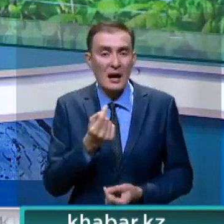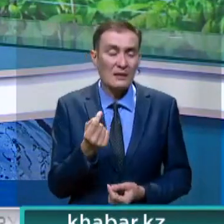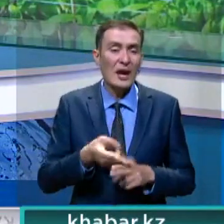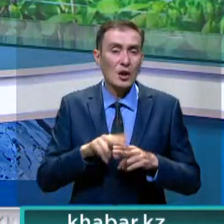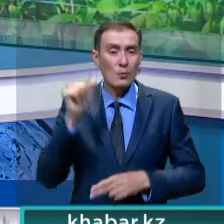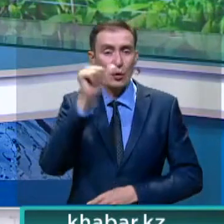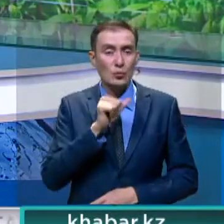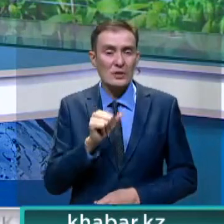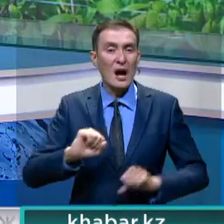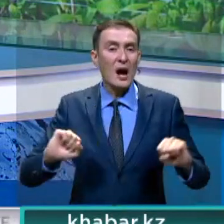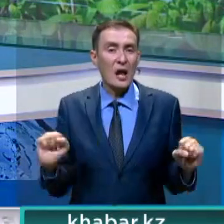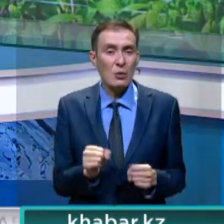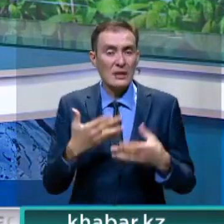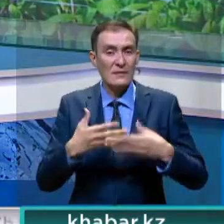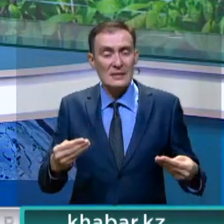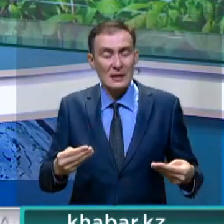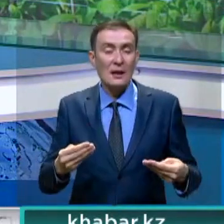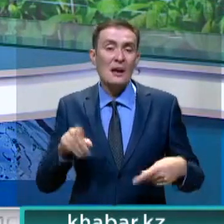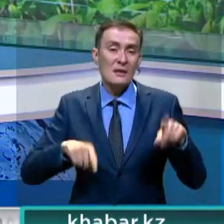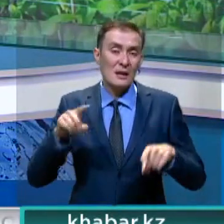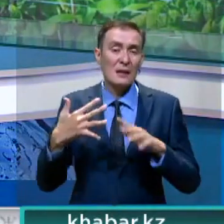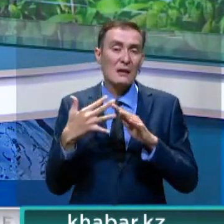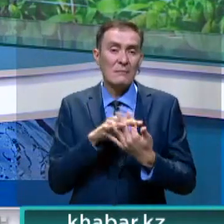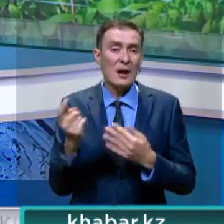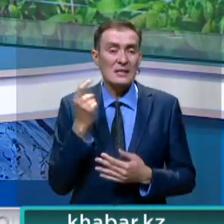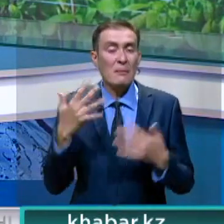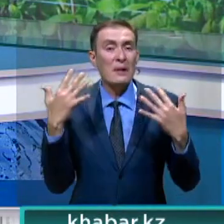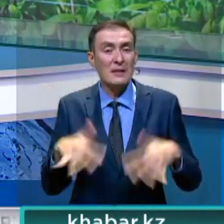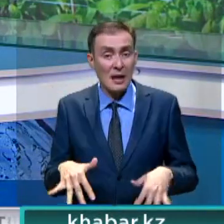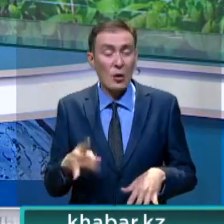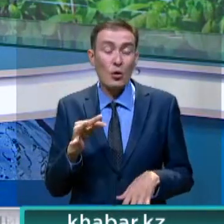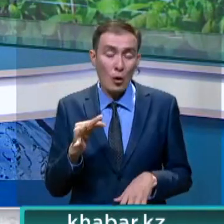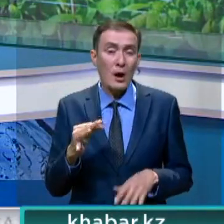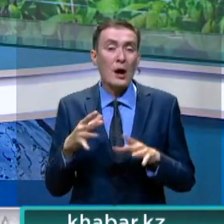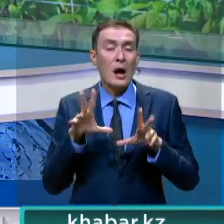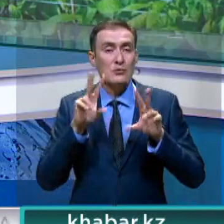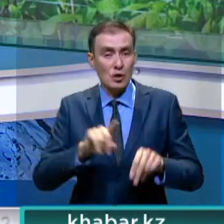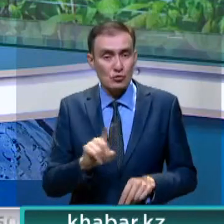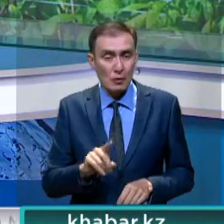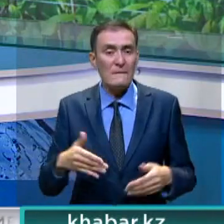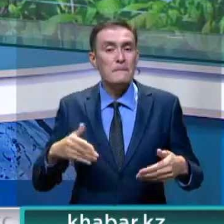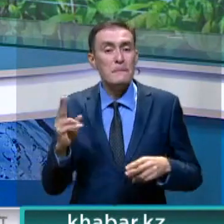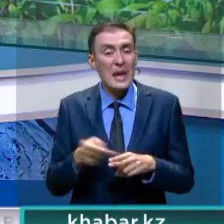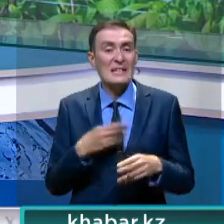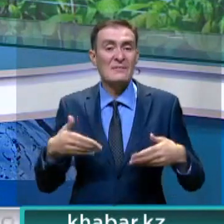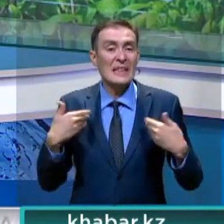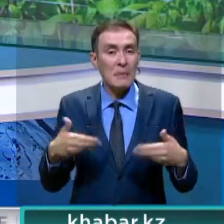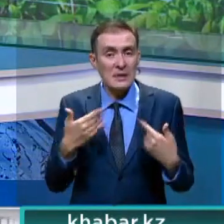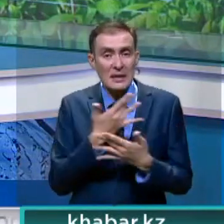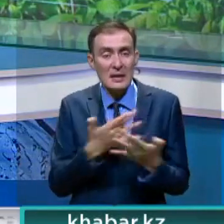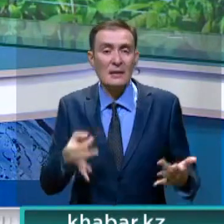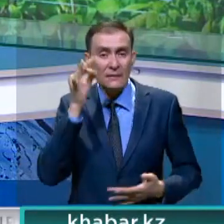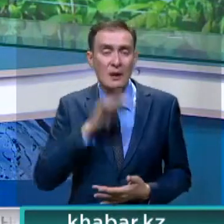В этом году из-за холодной весны некоторые хозяйства потеряли часть урожая. Однако аграрии заверяют, без